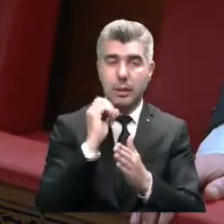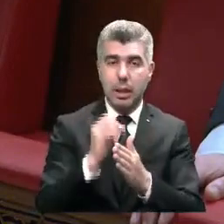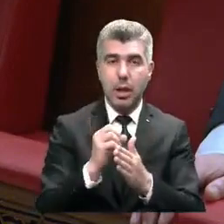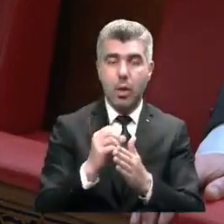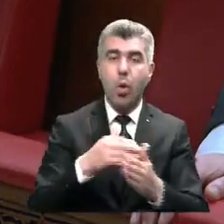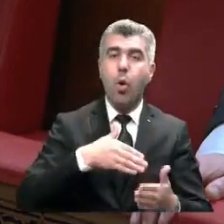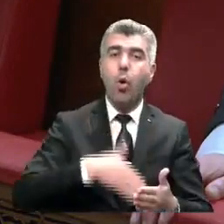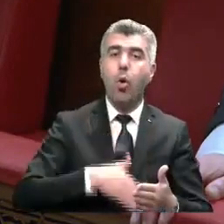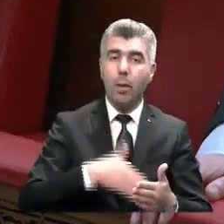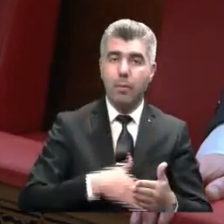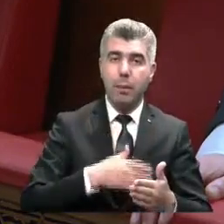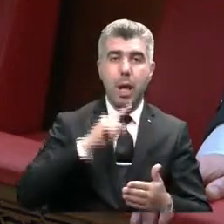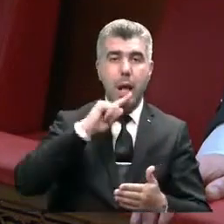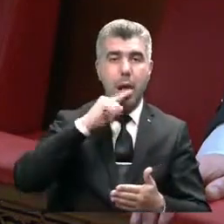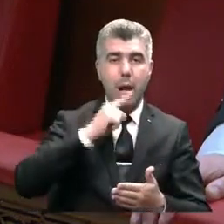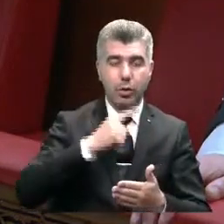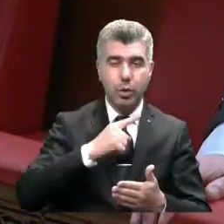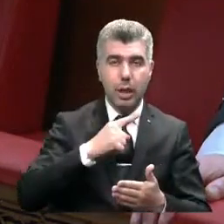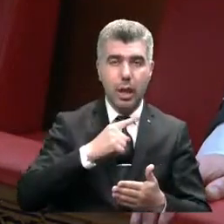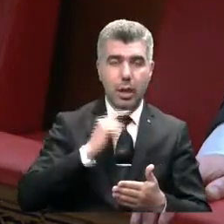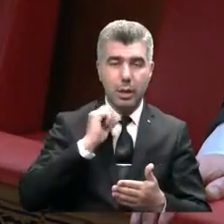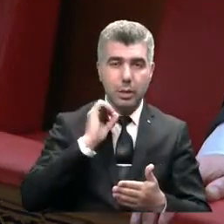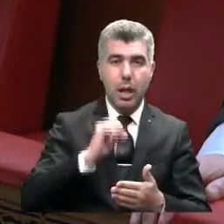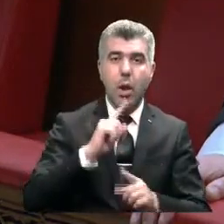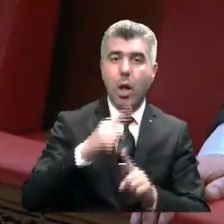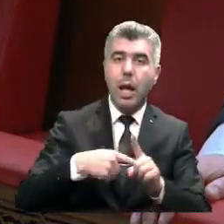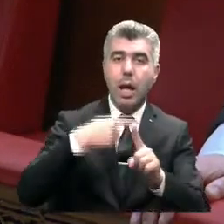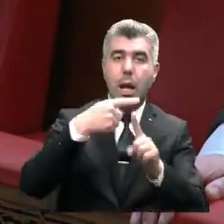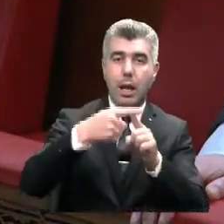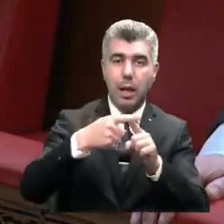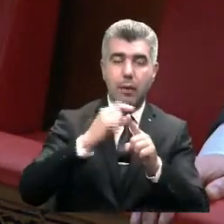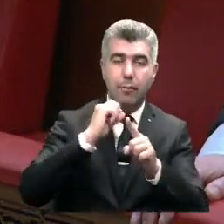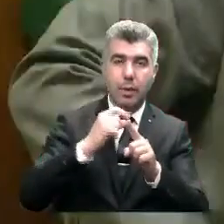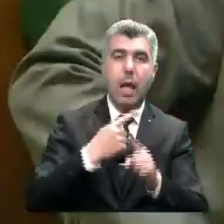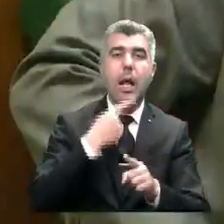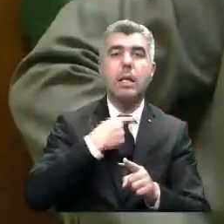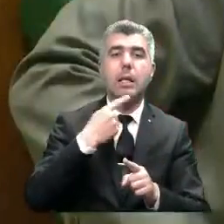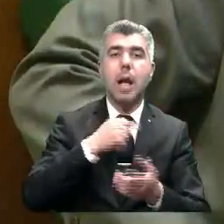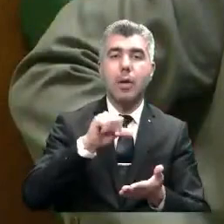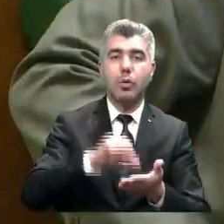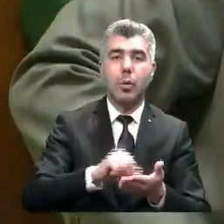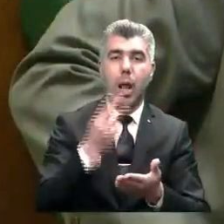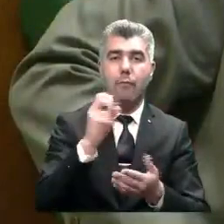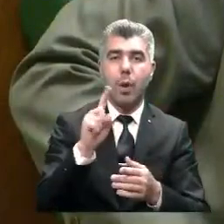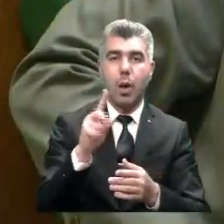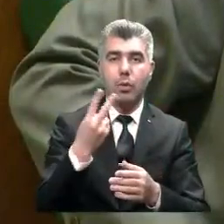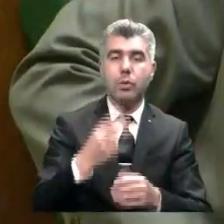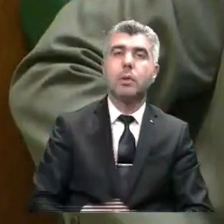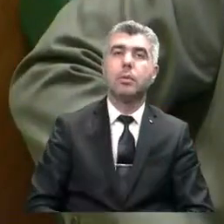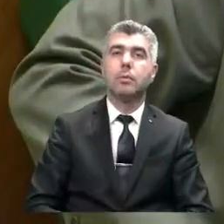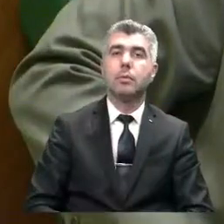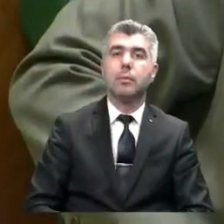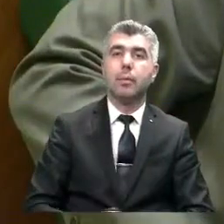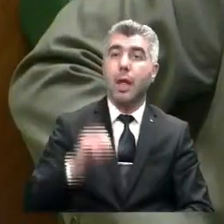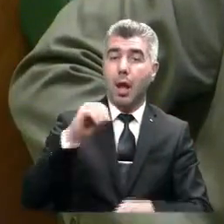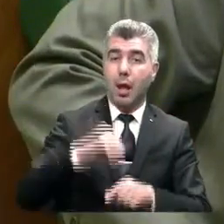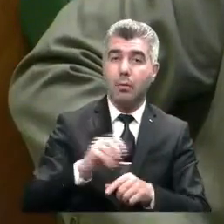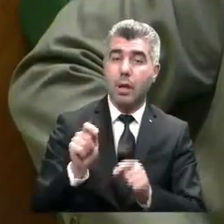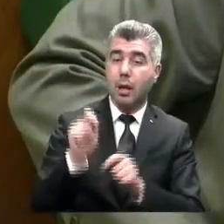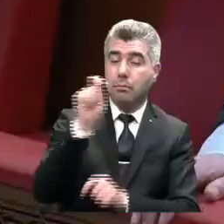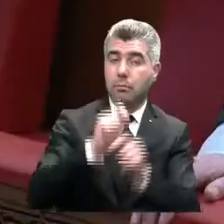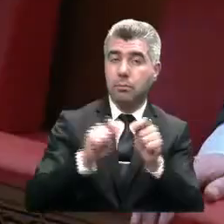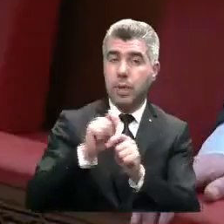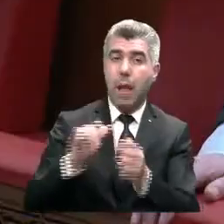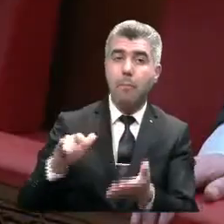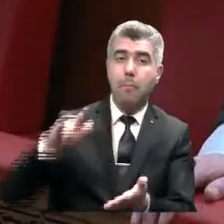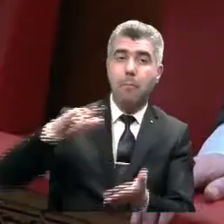كلميم رشديه وزغوره بالاضافه الى مطار الناظور سنه 21 وفي انتظار انجاز المحطات المطاريه